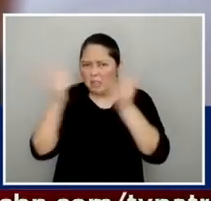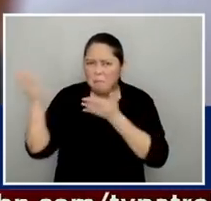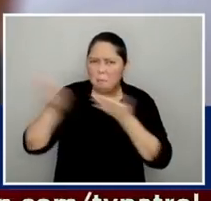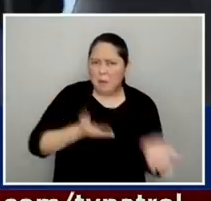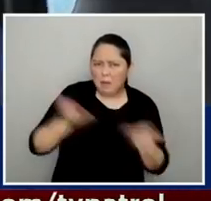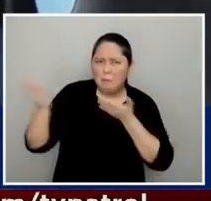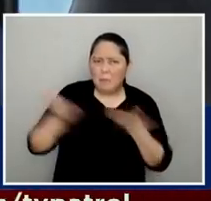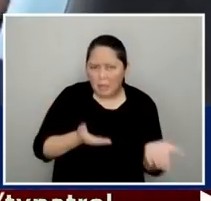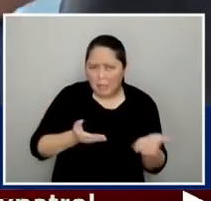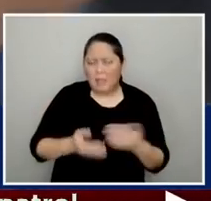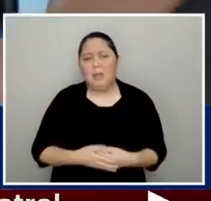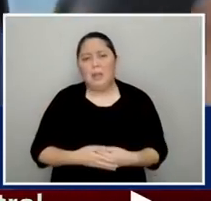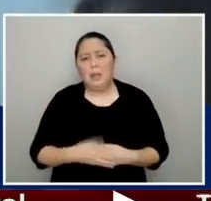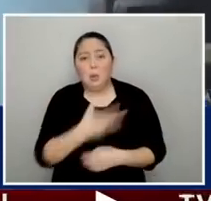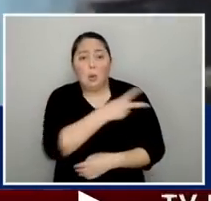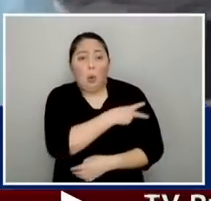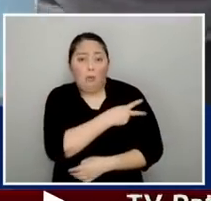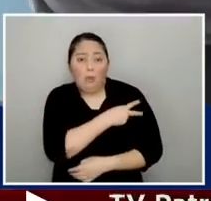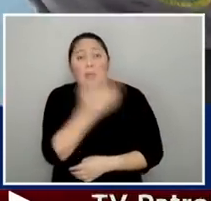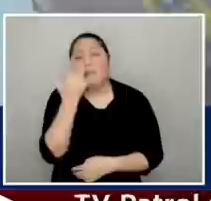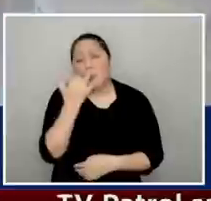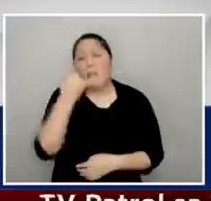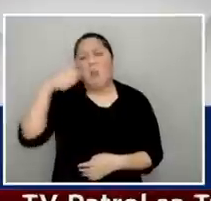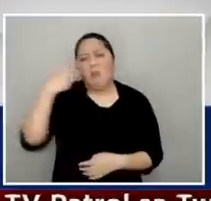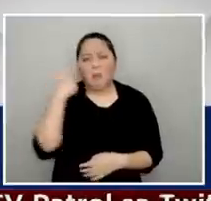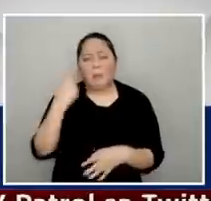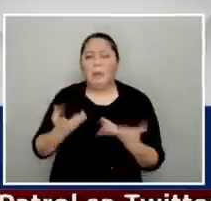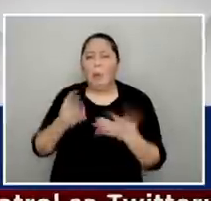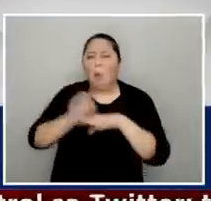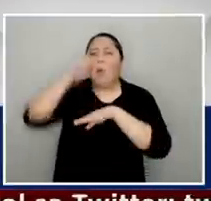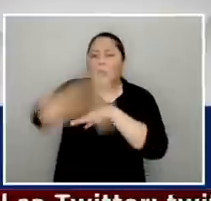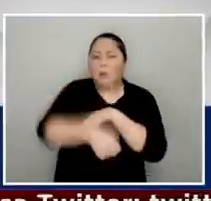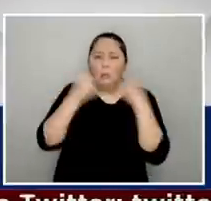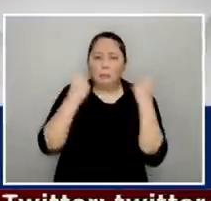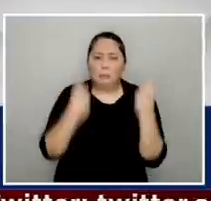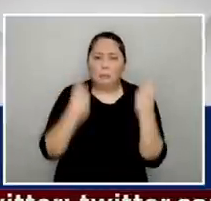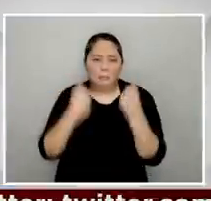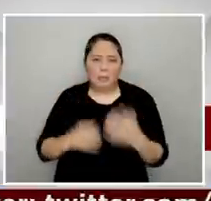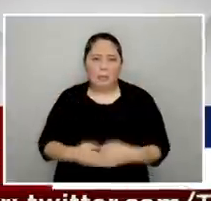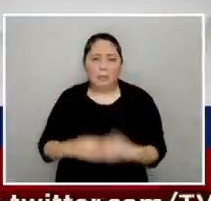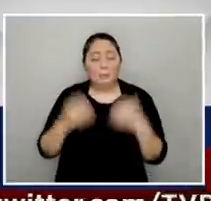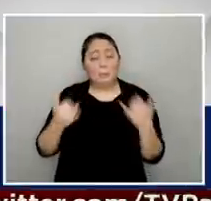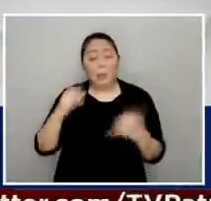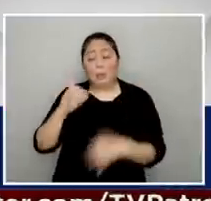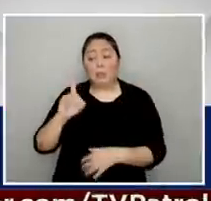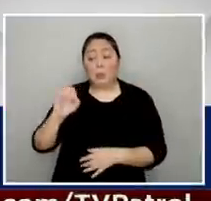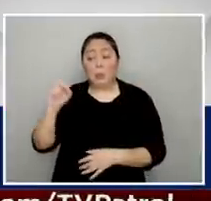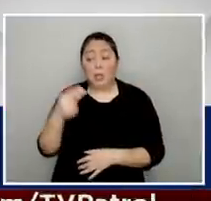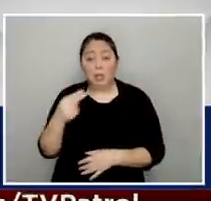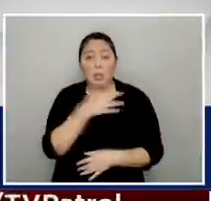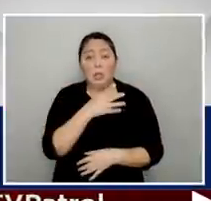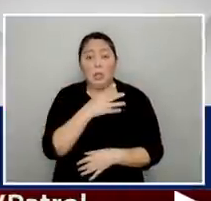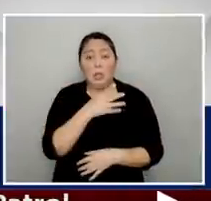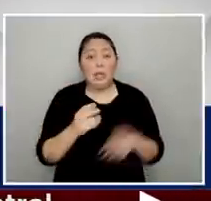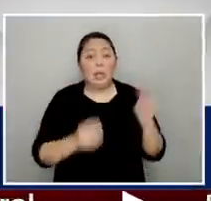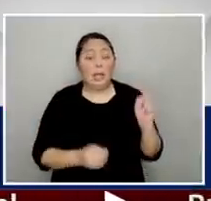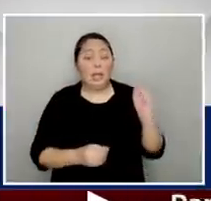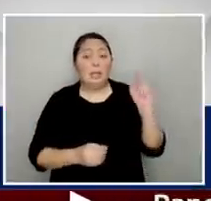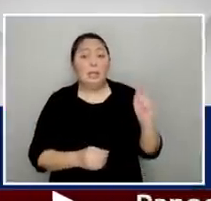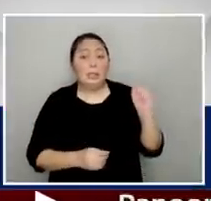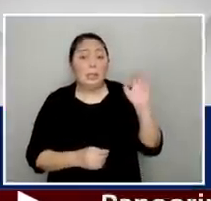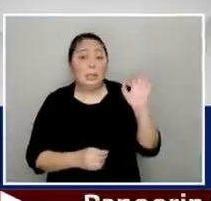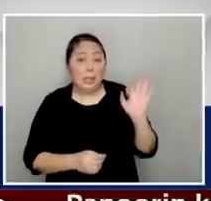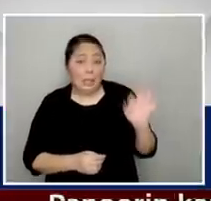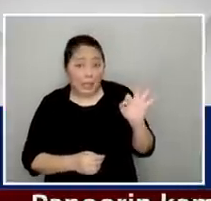tiyaking magkakaroon ng sapat na supply ang bansa. Nakikipag-ugnayan ang DOH at NTF sa manufacturers para palawigin ang